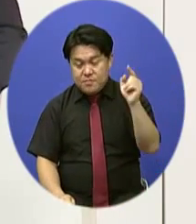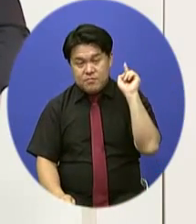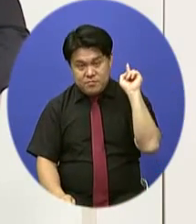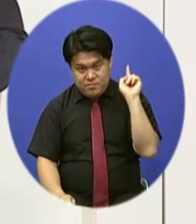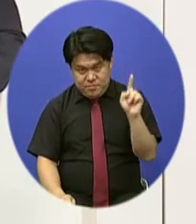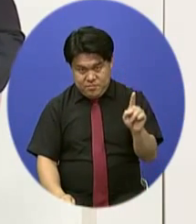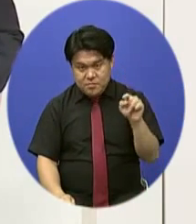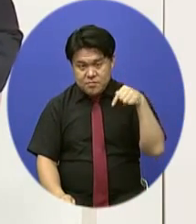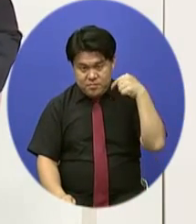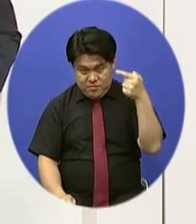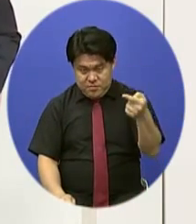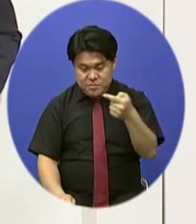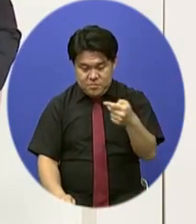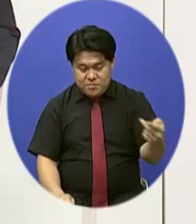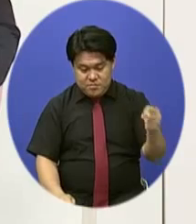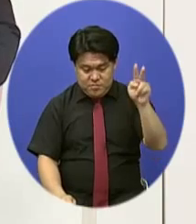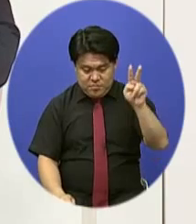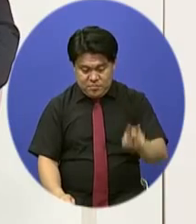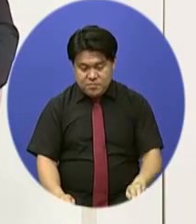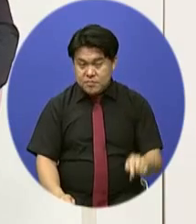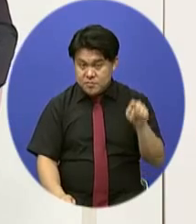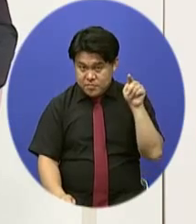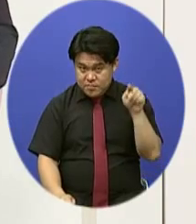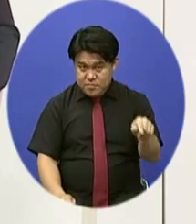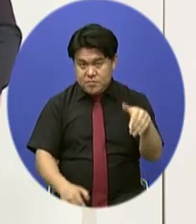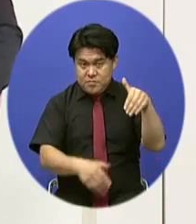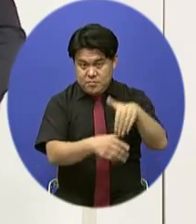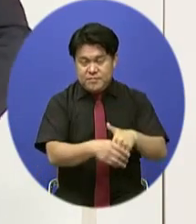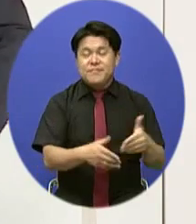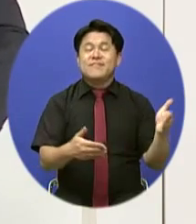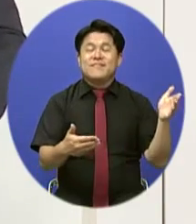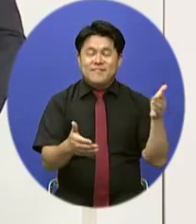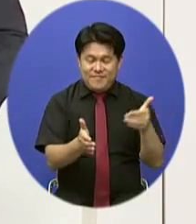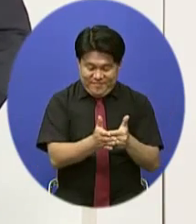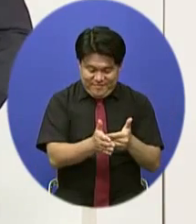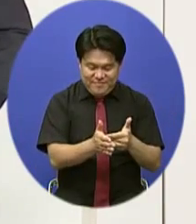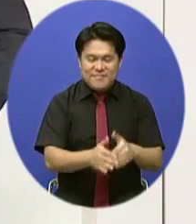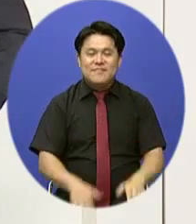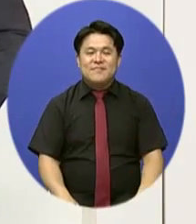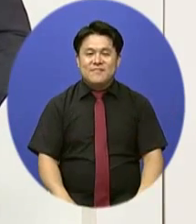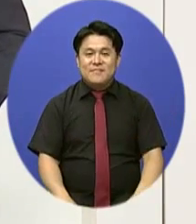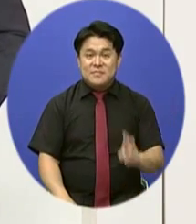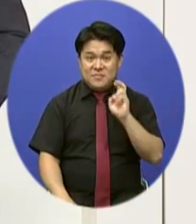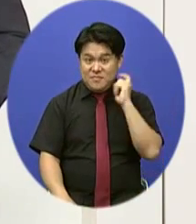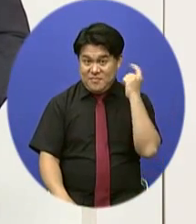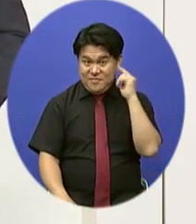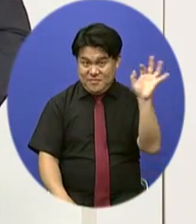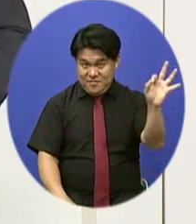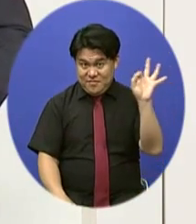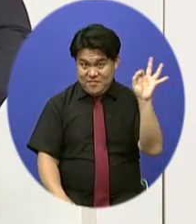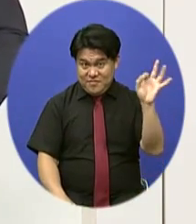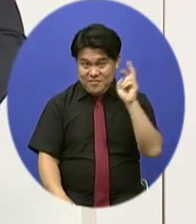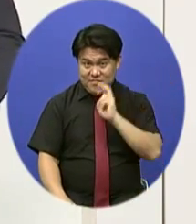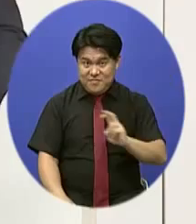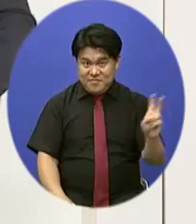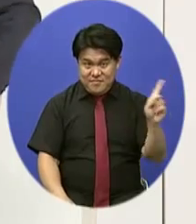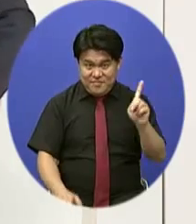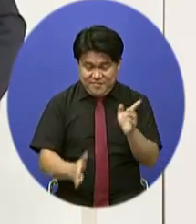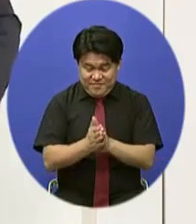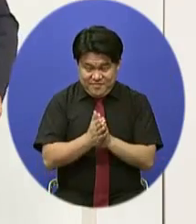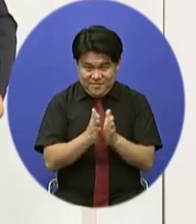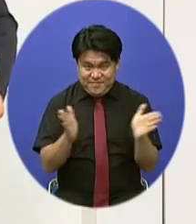누르시고 네. 우물의 정자를 누르면 네. 심사가 완료됩니다. 네. 자, 노래 한번 더 들어가지요. 네.